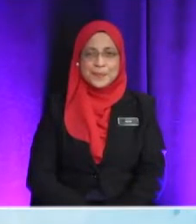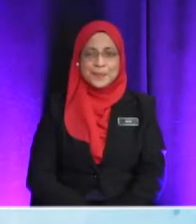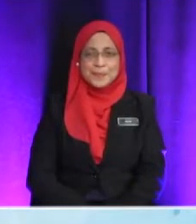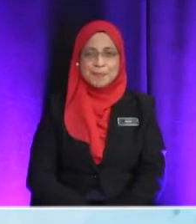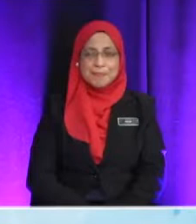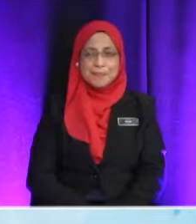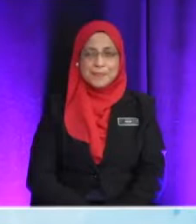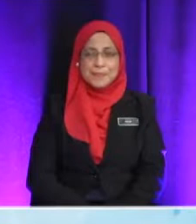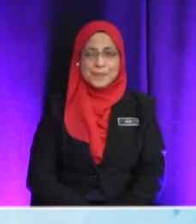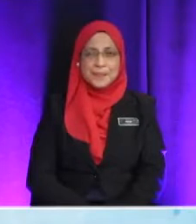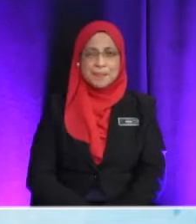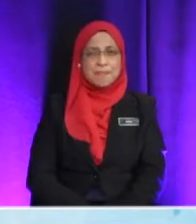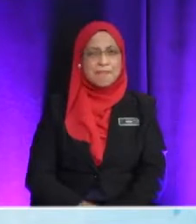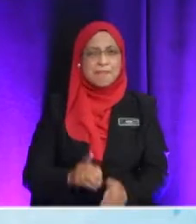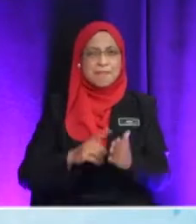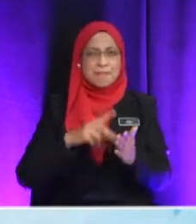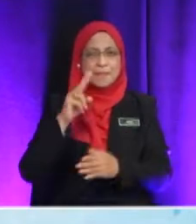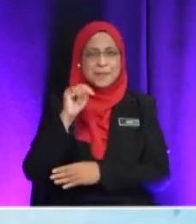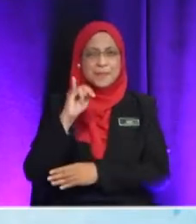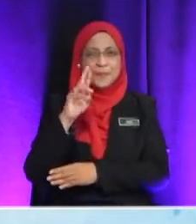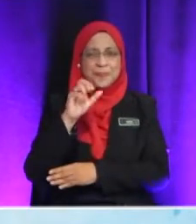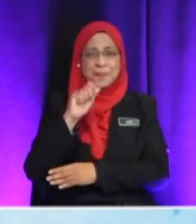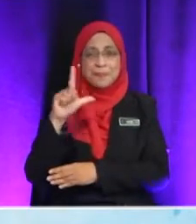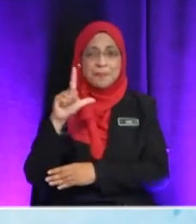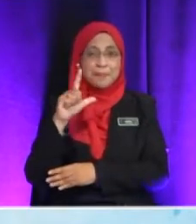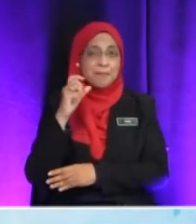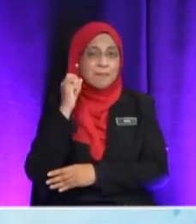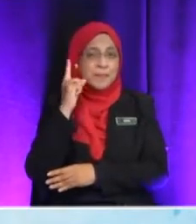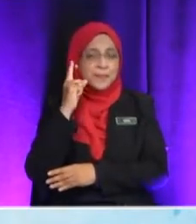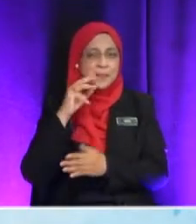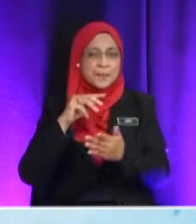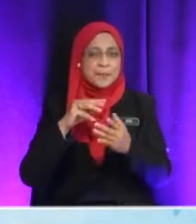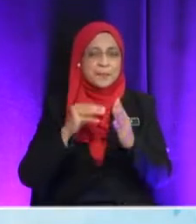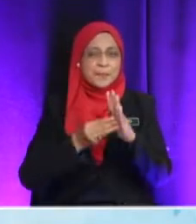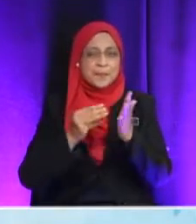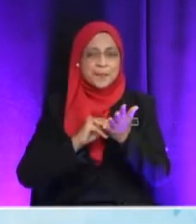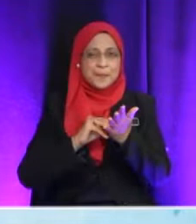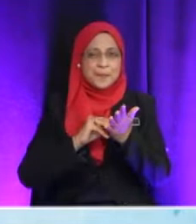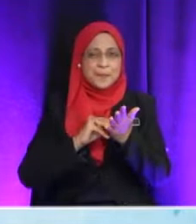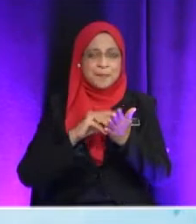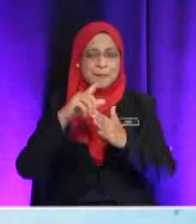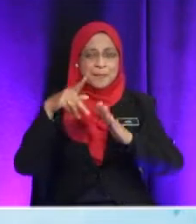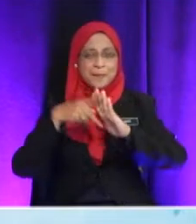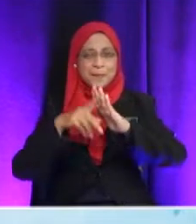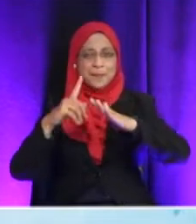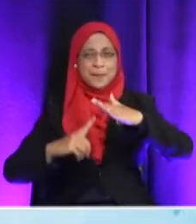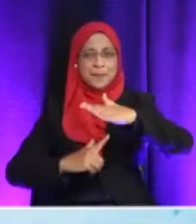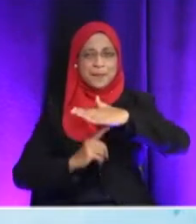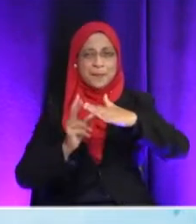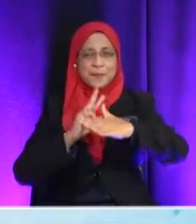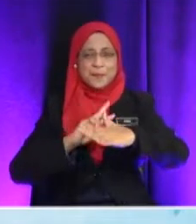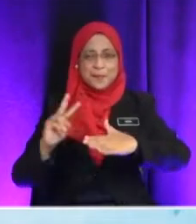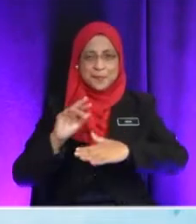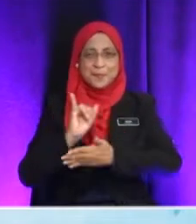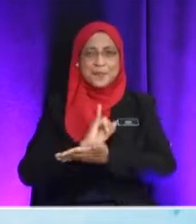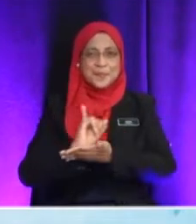Hai apa ya nirmal nirmal faham kita buka bachrun Hai kalau tidak kita dengar suara emas Denmark Hello